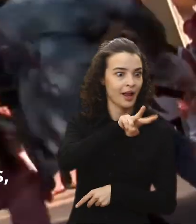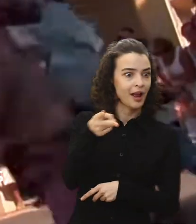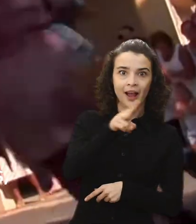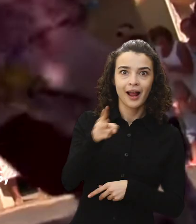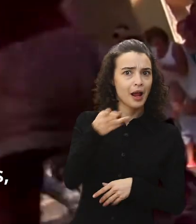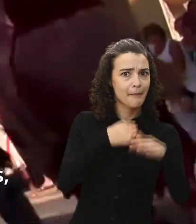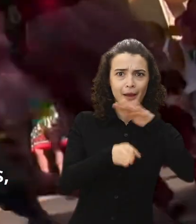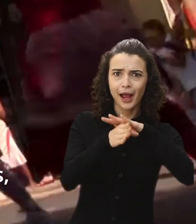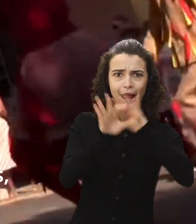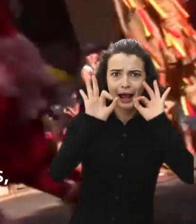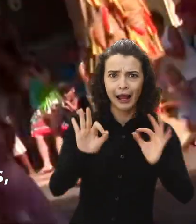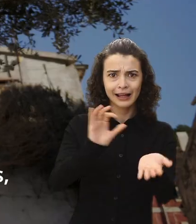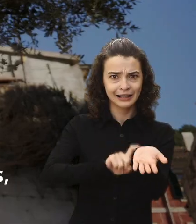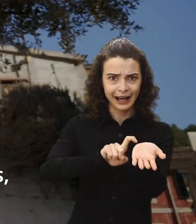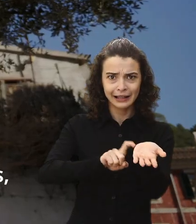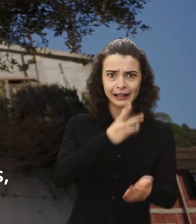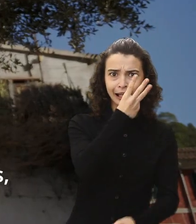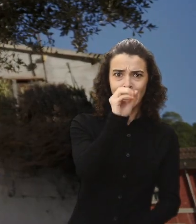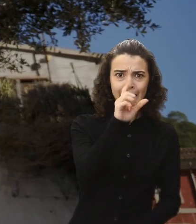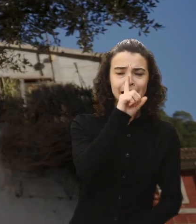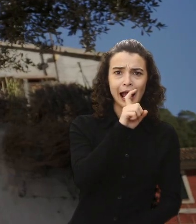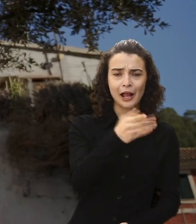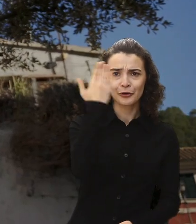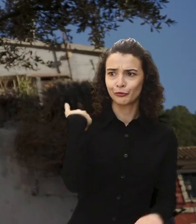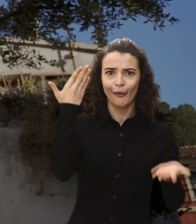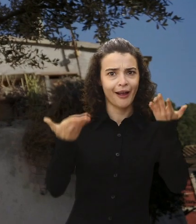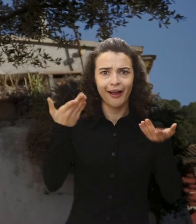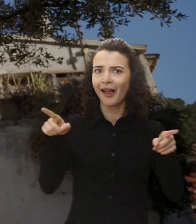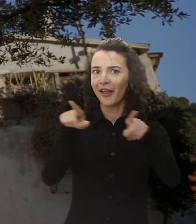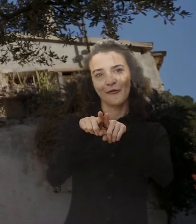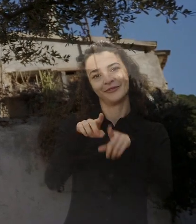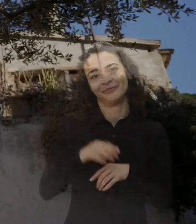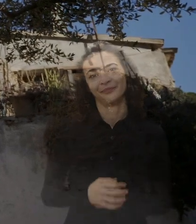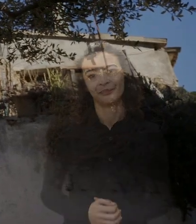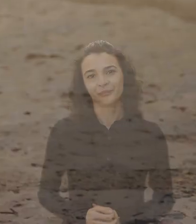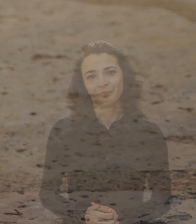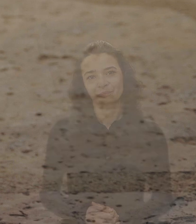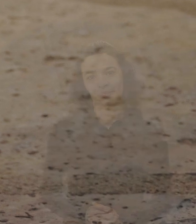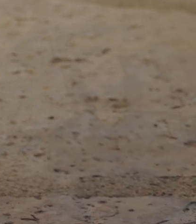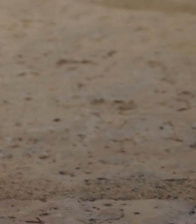pràcticament les mateixes característiques que els cossiers antics, 30 anys després de la seva recuperació.